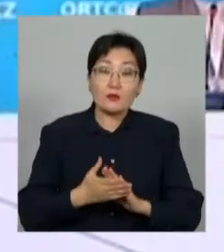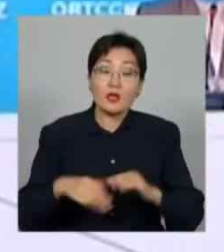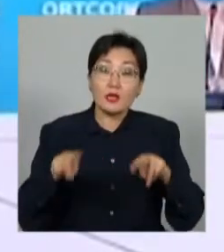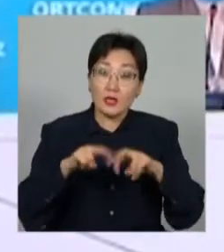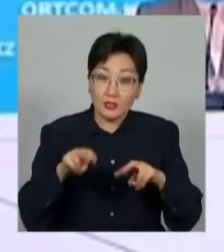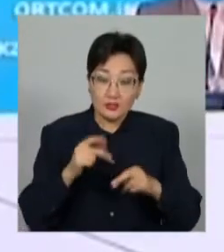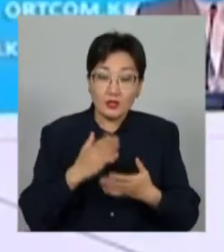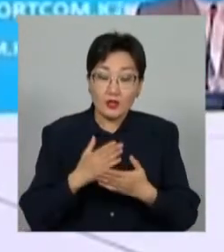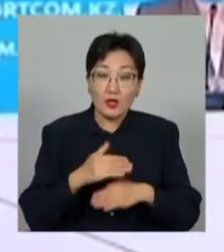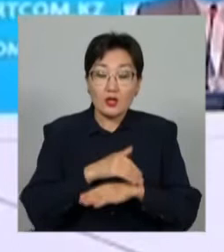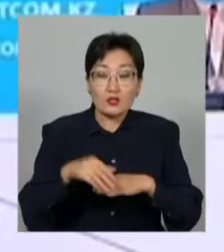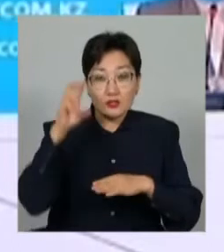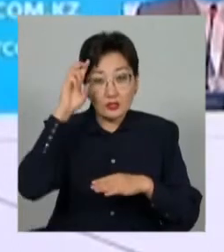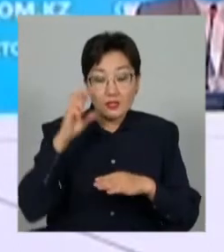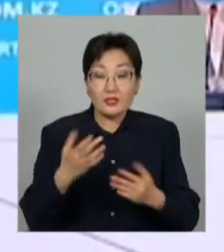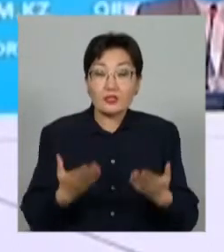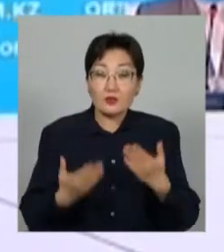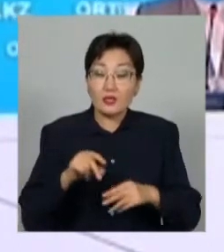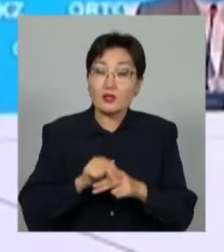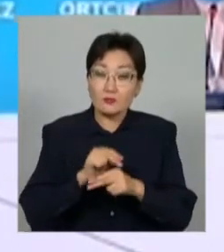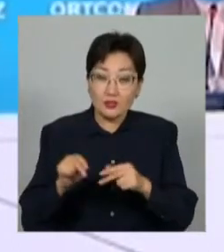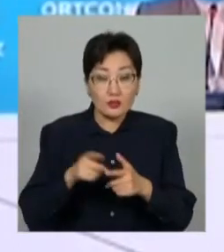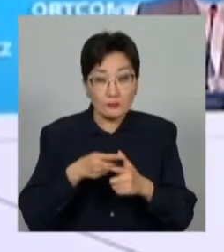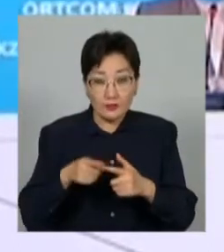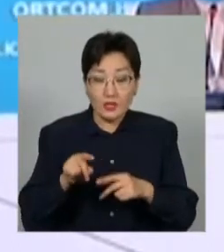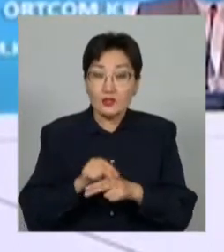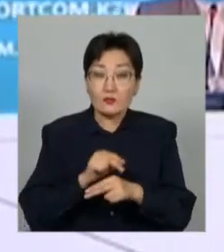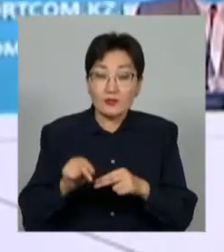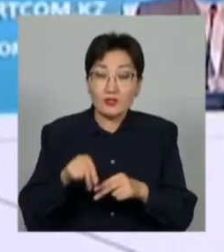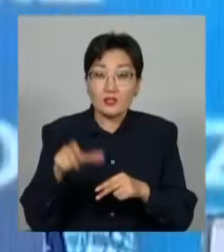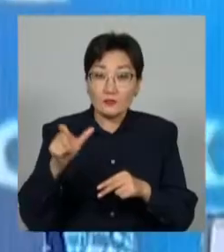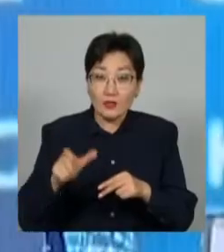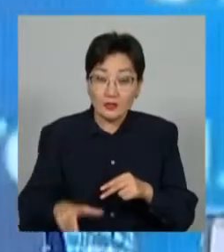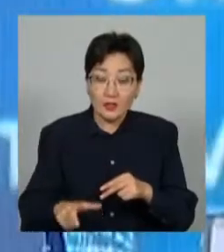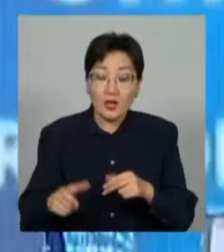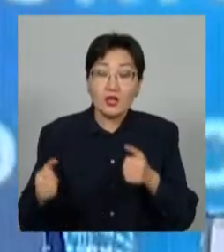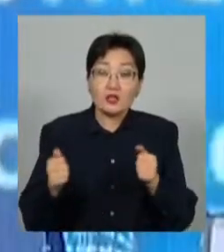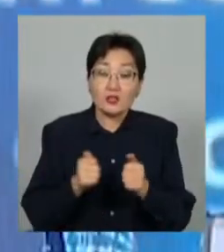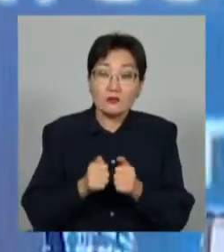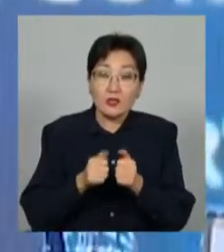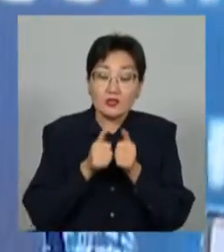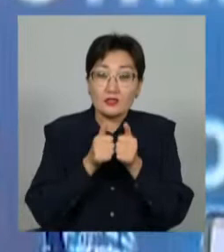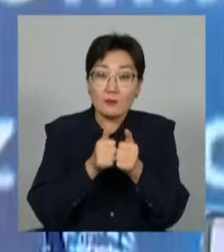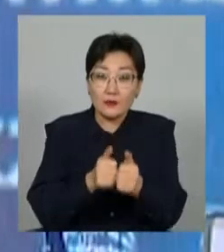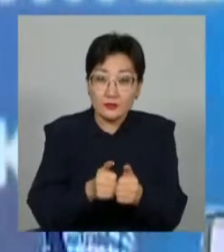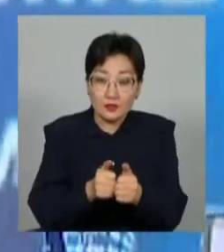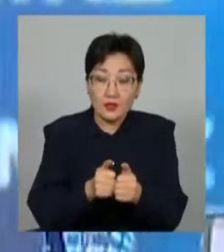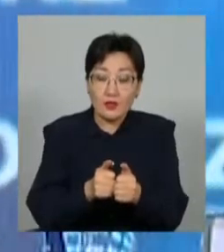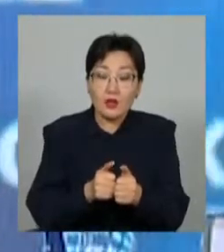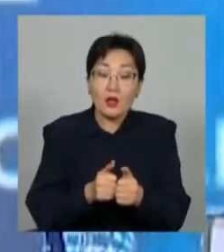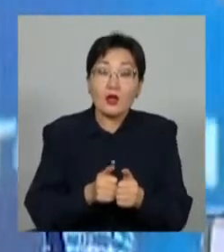қарастырылған, шетелге егер емделуге немесе емделген адамды жанда бірге серік болып